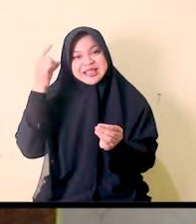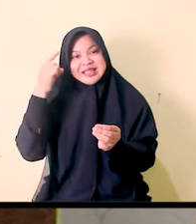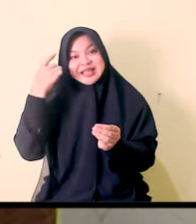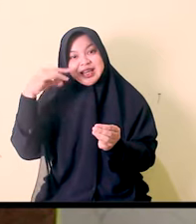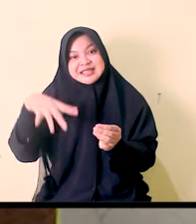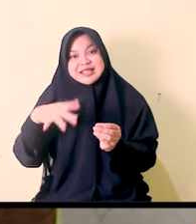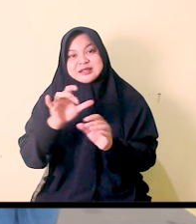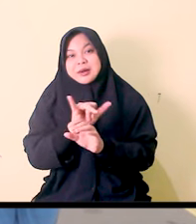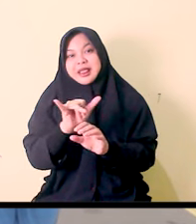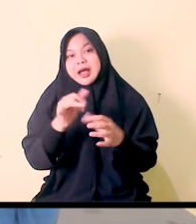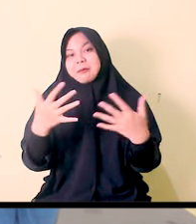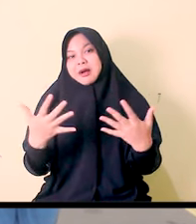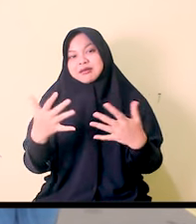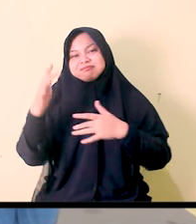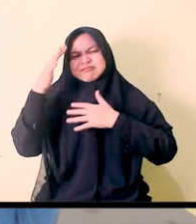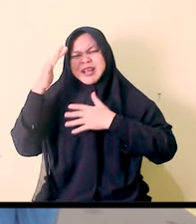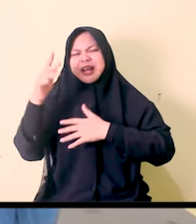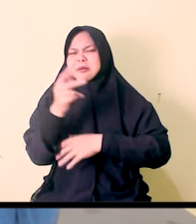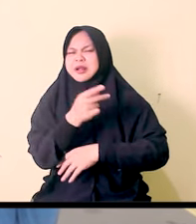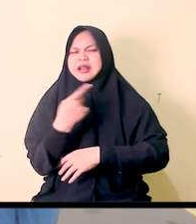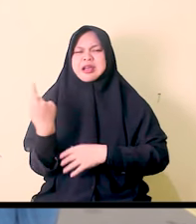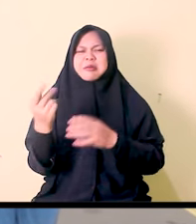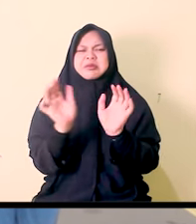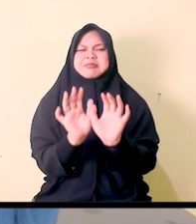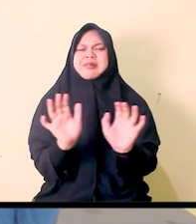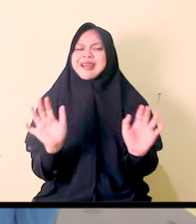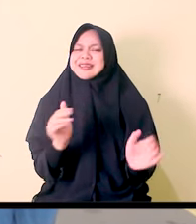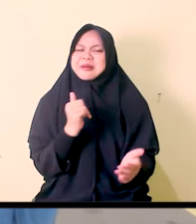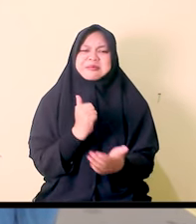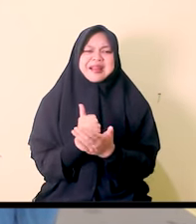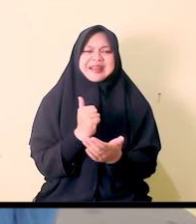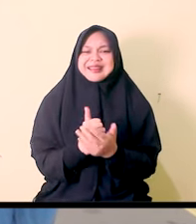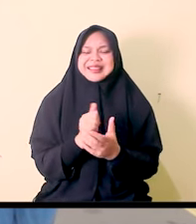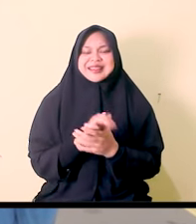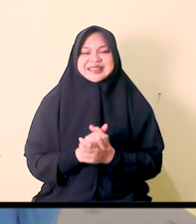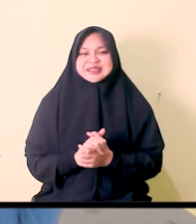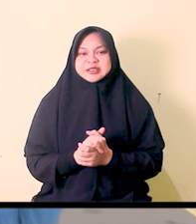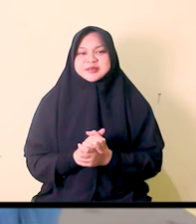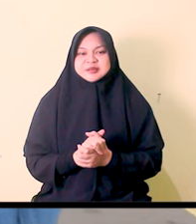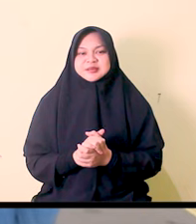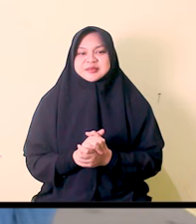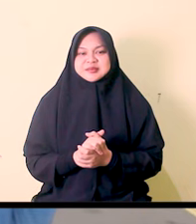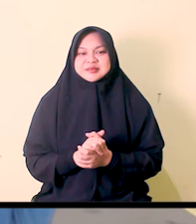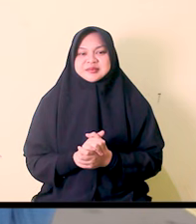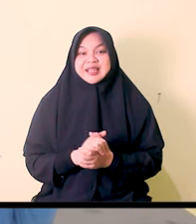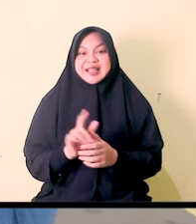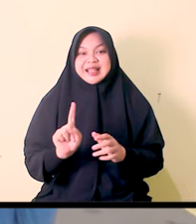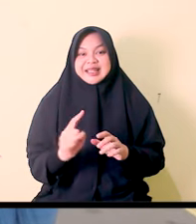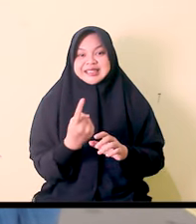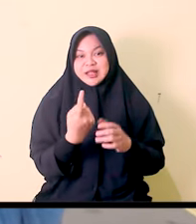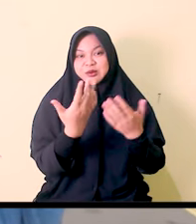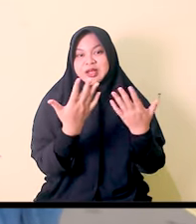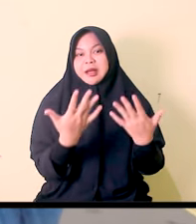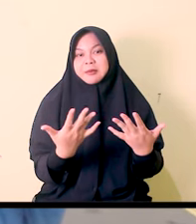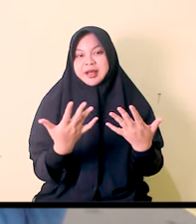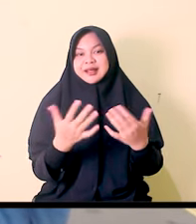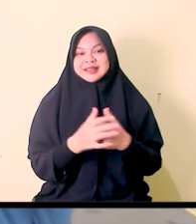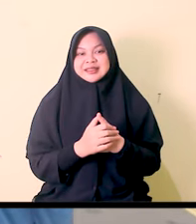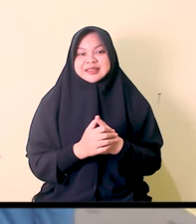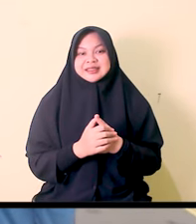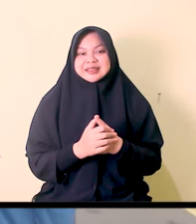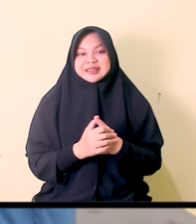Hasan baik harapan kami itu sangat banyakak banyak banget ya Pak ya salah